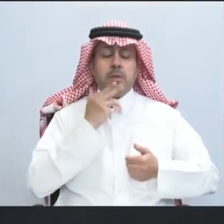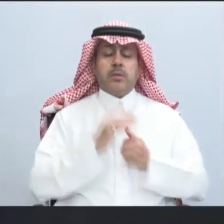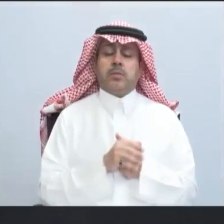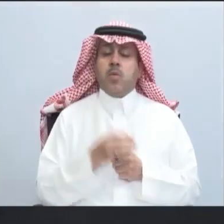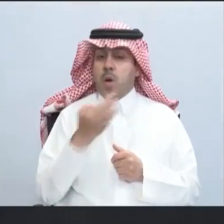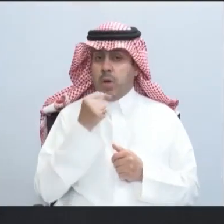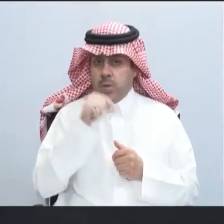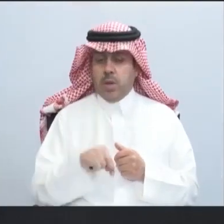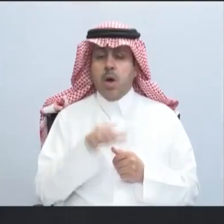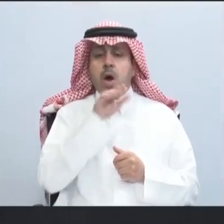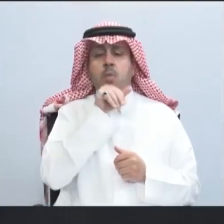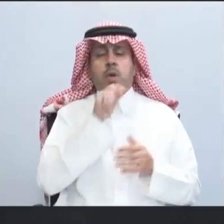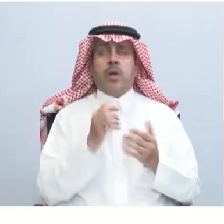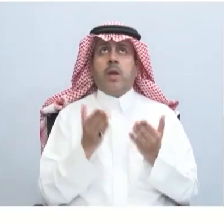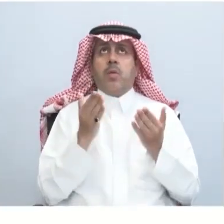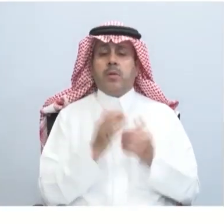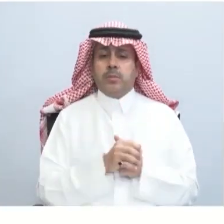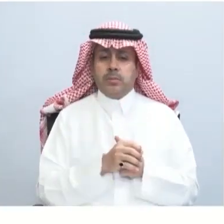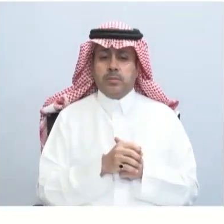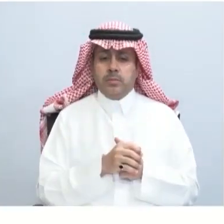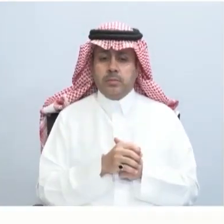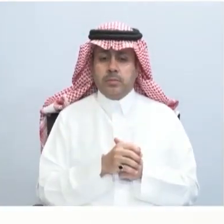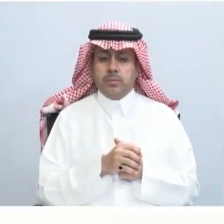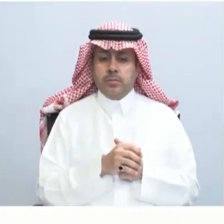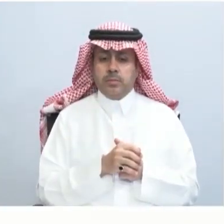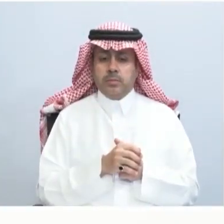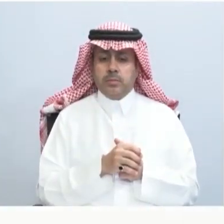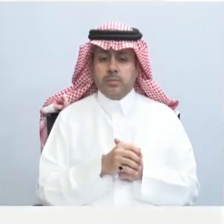راوينا ابو هريره رضي الله تعالى عنه